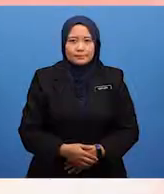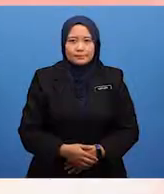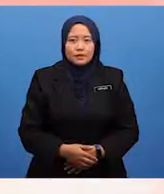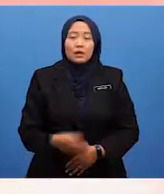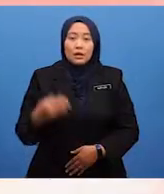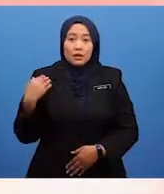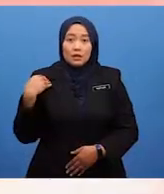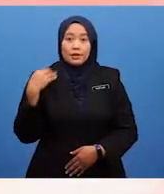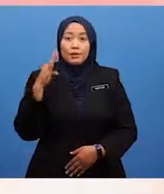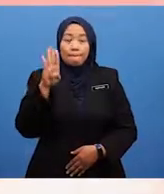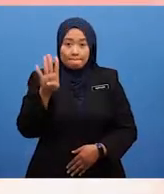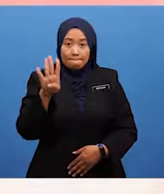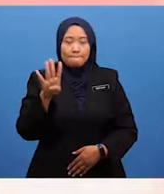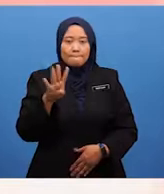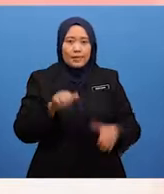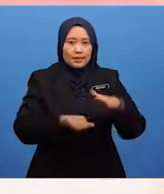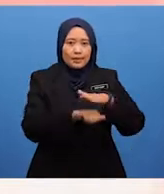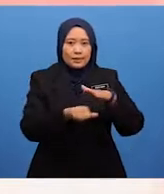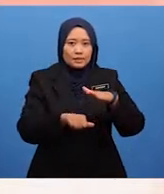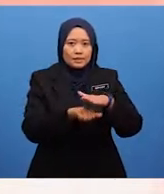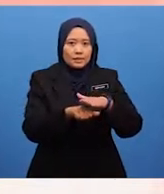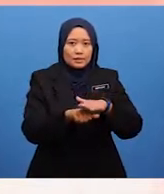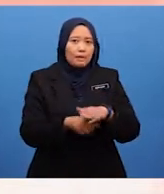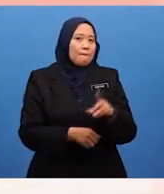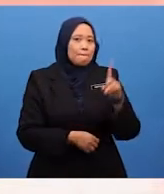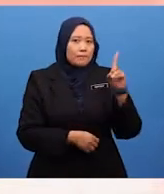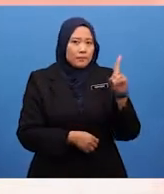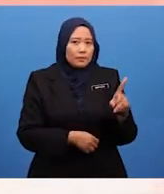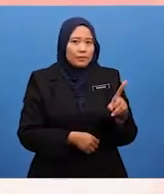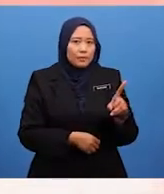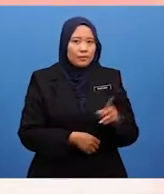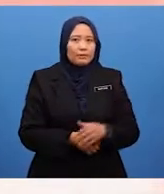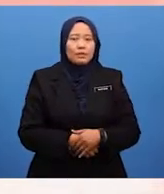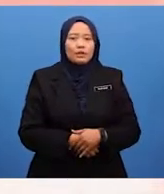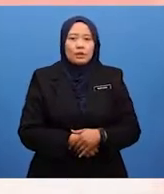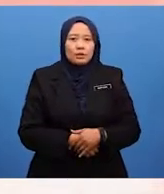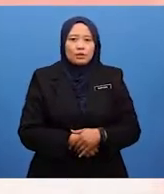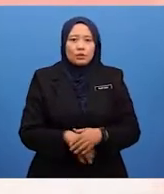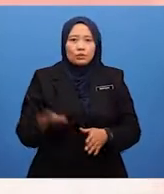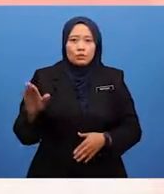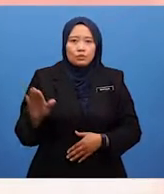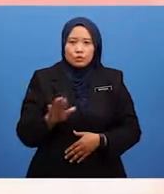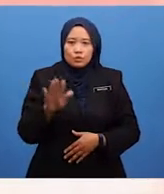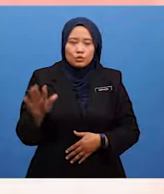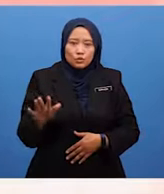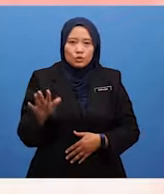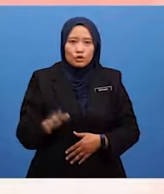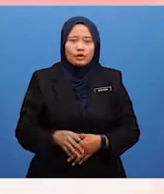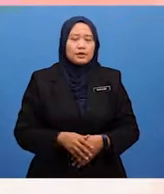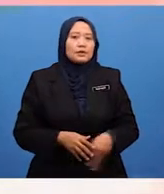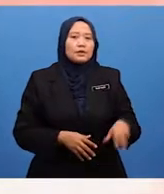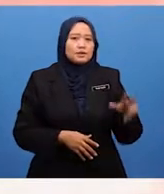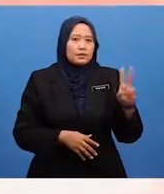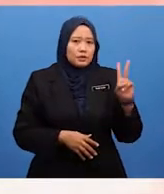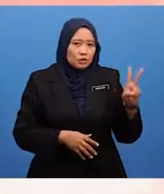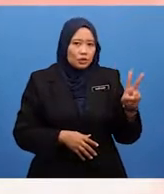sebenarnya terdapat empat asas kejujuran ia itu pun curan ataupun projection atau lukisan bentangan Arah